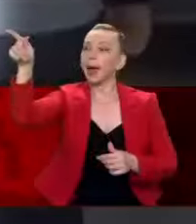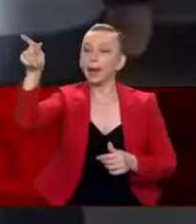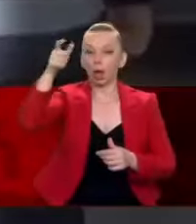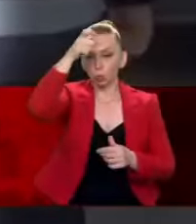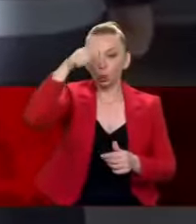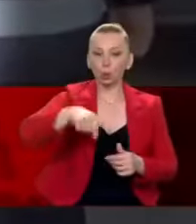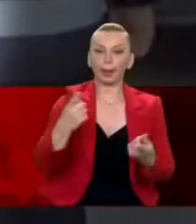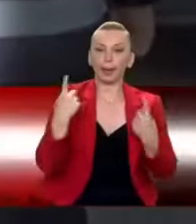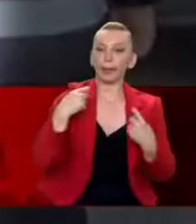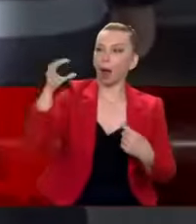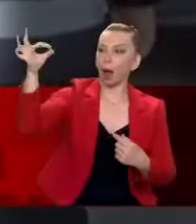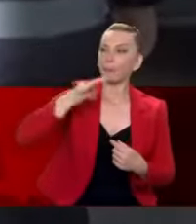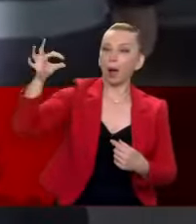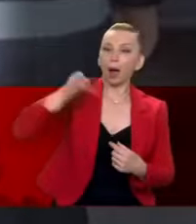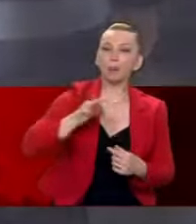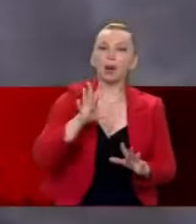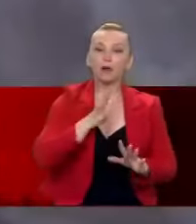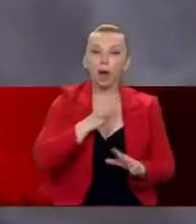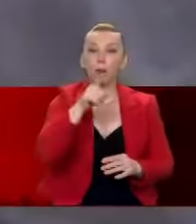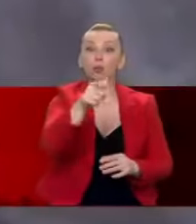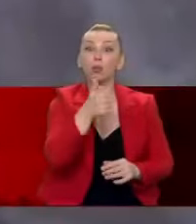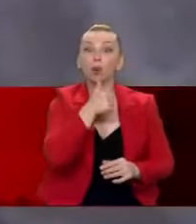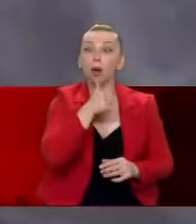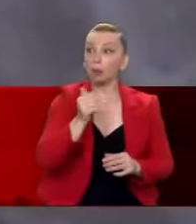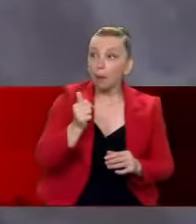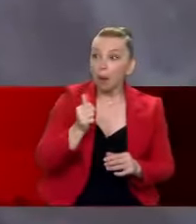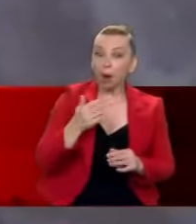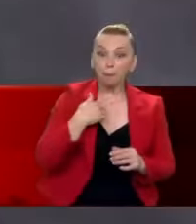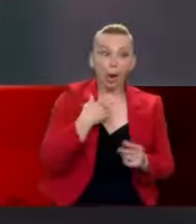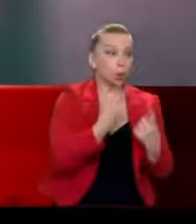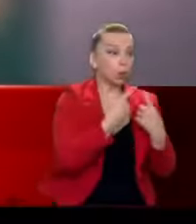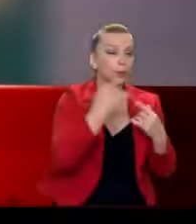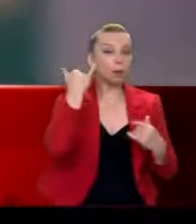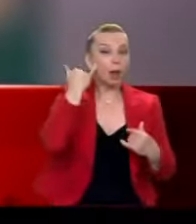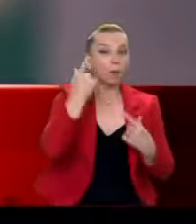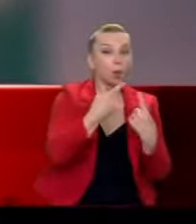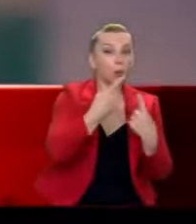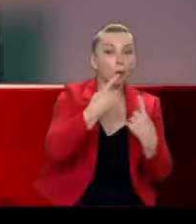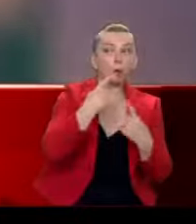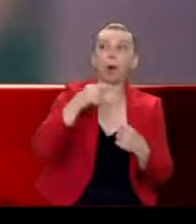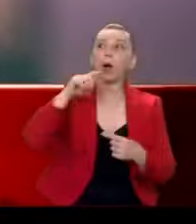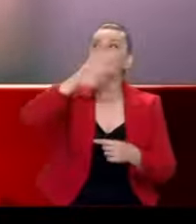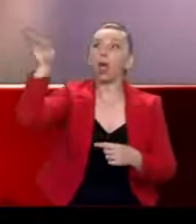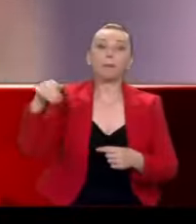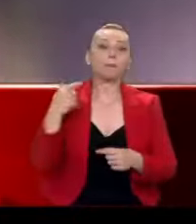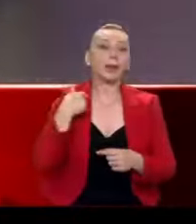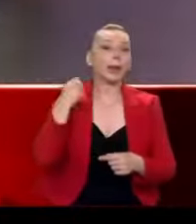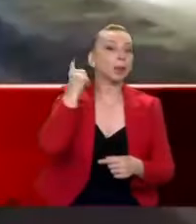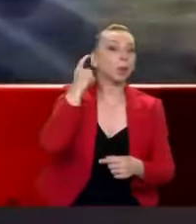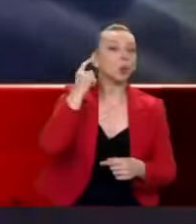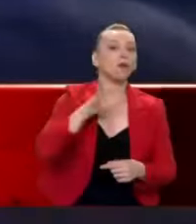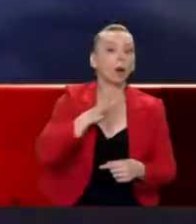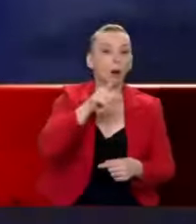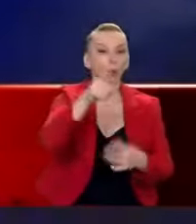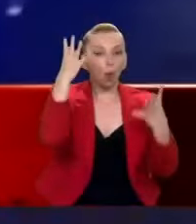Barış Boyun'un planları boşa çıkınca dinlendiğinin farkına vardı. Rahat hareket edebilmek için de ev hapsinden kaçtı. Adamlarıyla birlikte